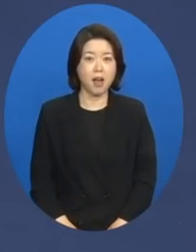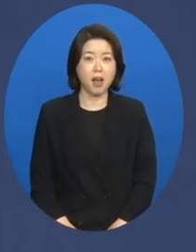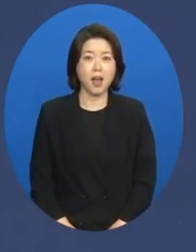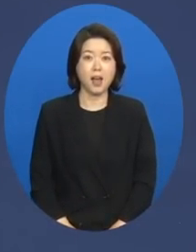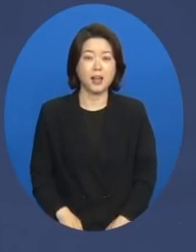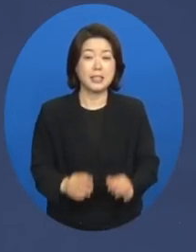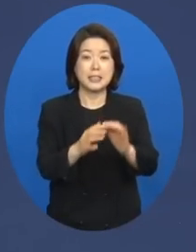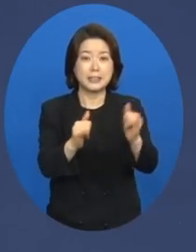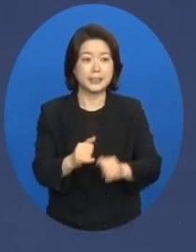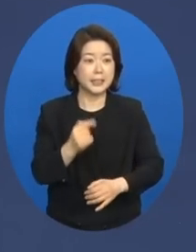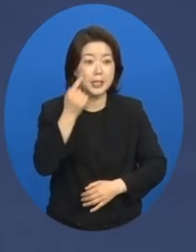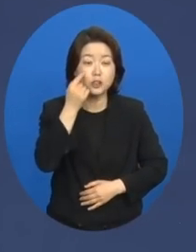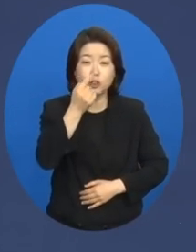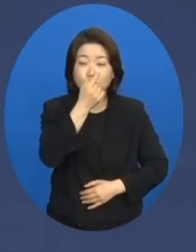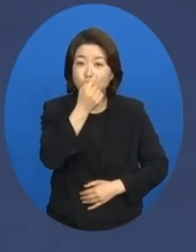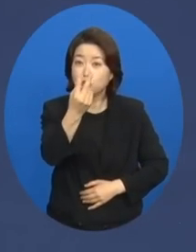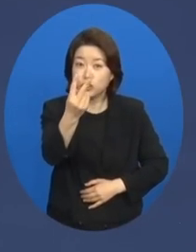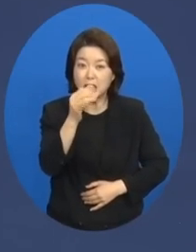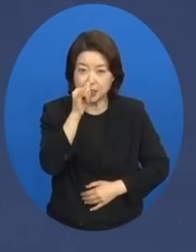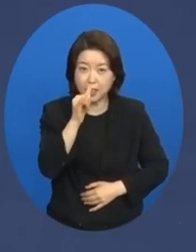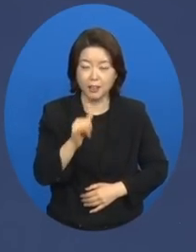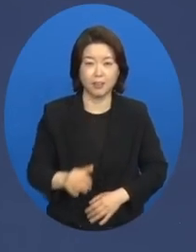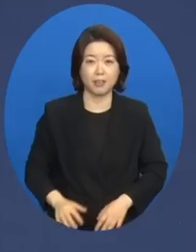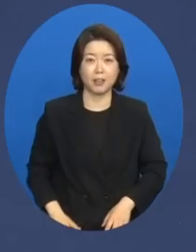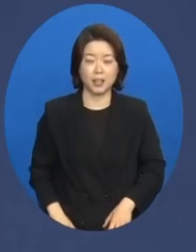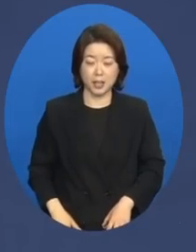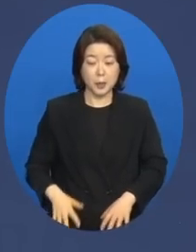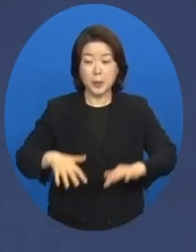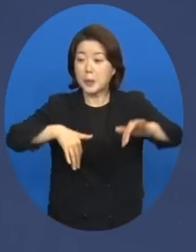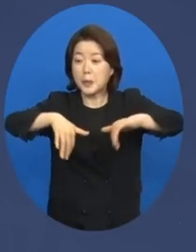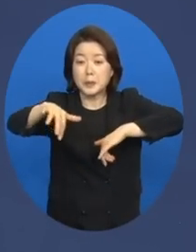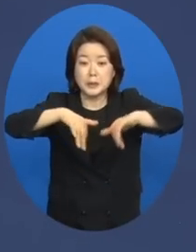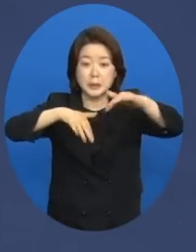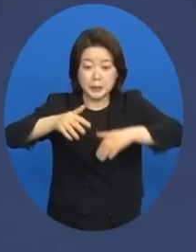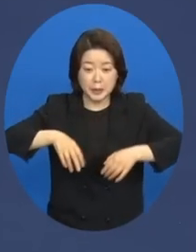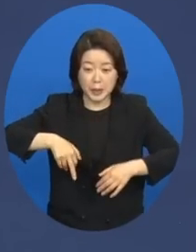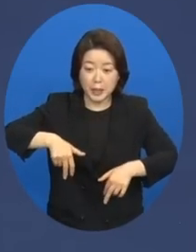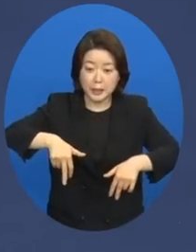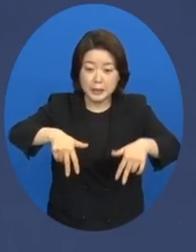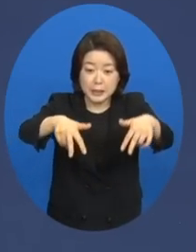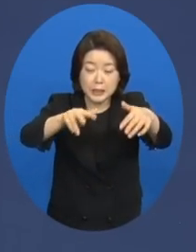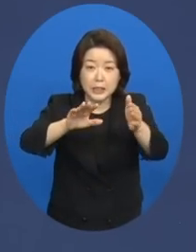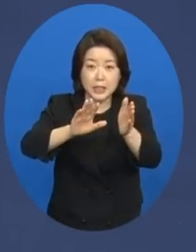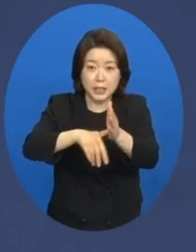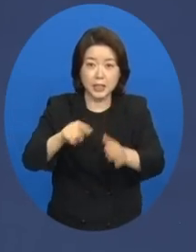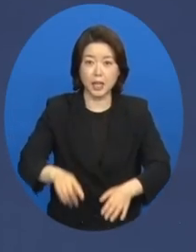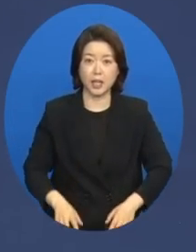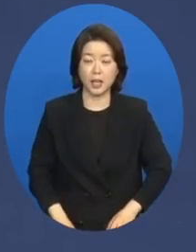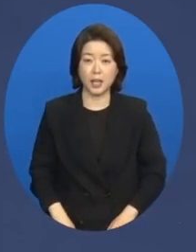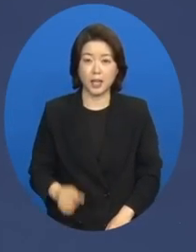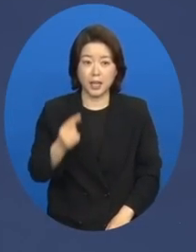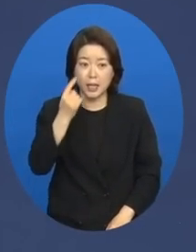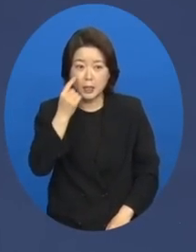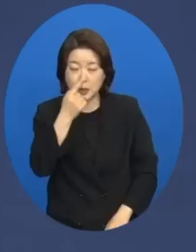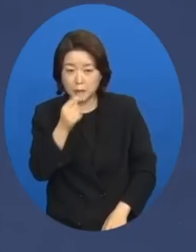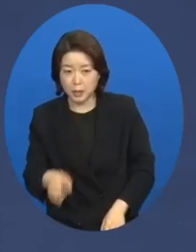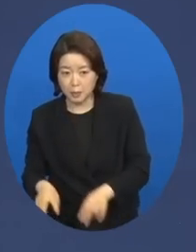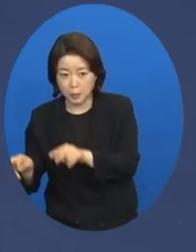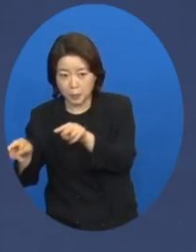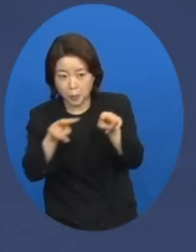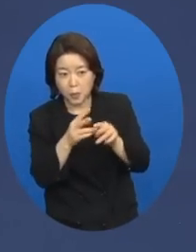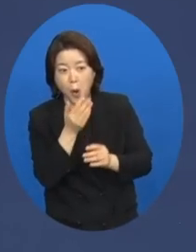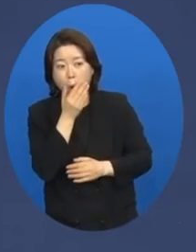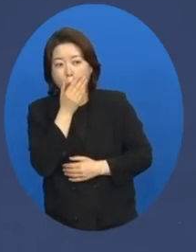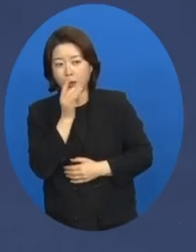사람이 다 눈 두 개씩 다 달고 있기 때문에 그 지나가는 길에 눈 뜬 놈은 다 쳐다보고는